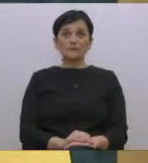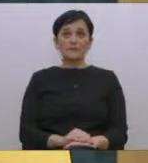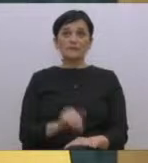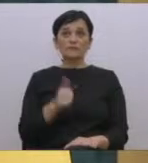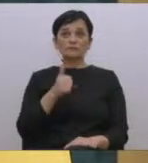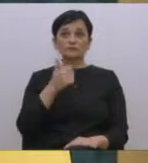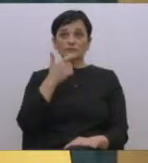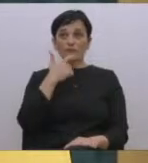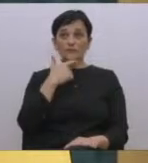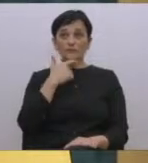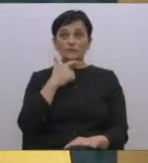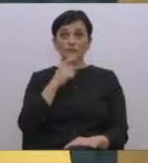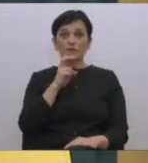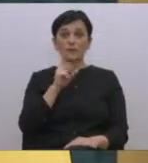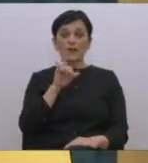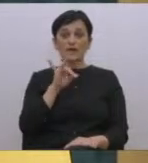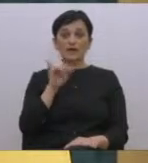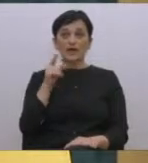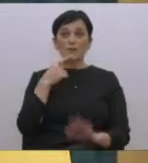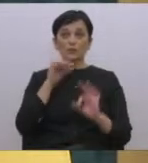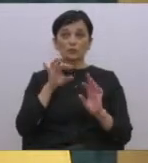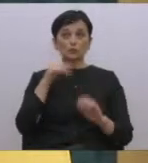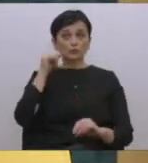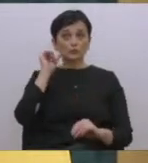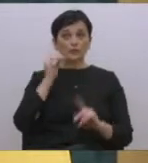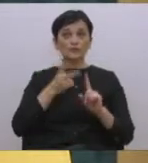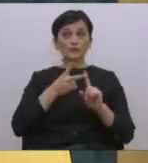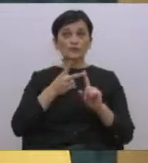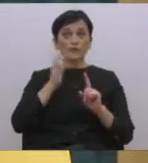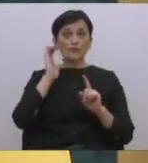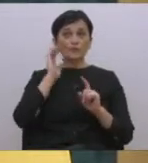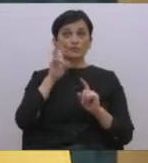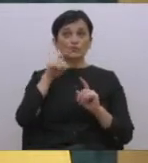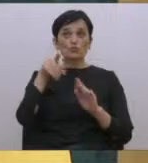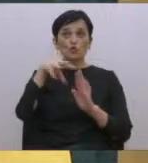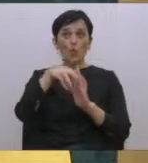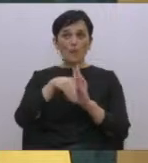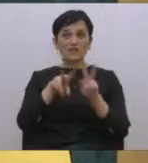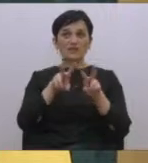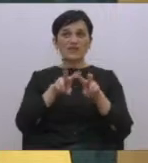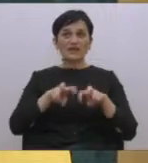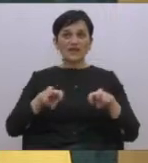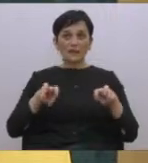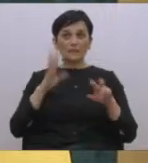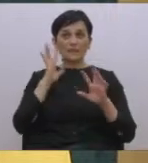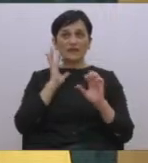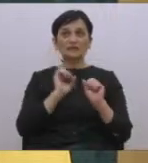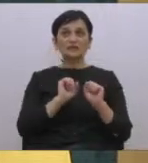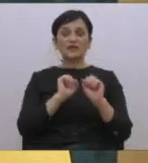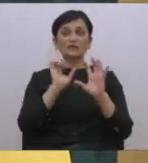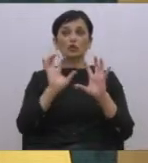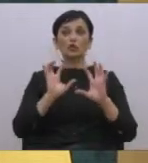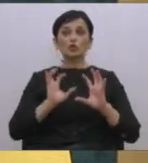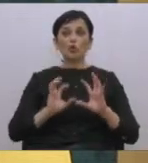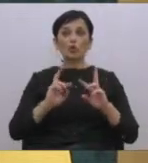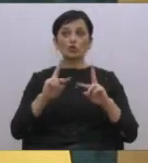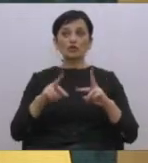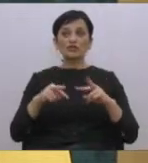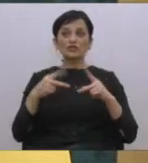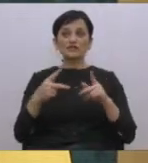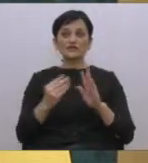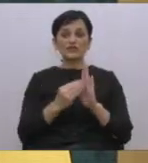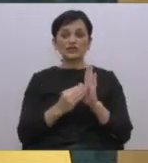როგორც ბატონმა ირაკლი ბერაიამ აღნიშნა გუშინ, მეორე მოსმენით კომიტეტზე განვიხილეთ. თავდაცვის კოდექსში ცვლილების